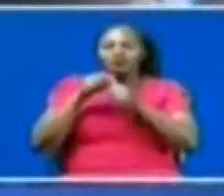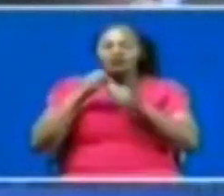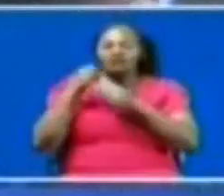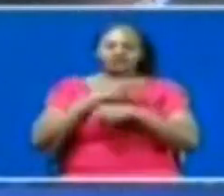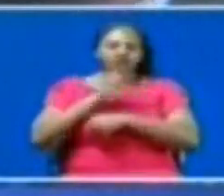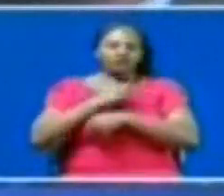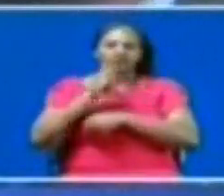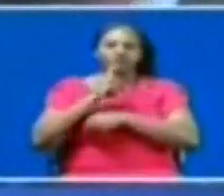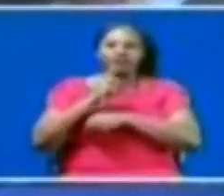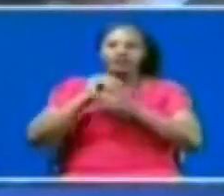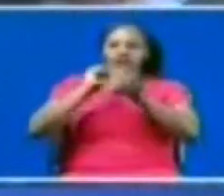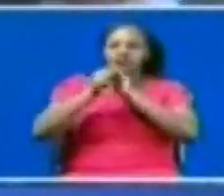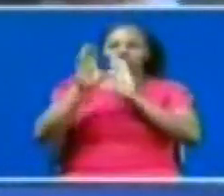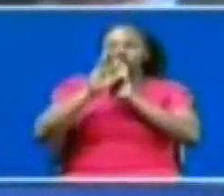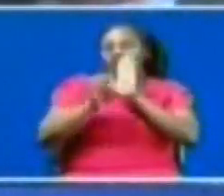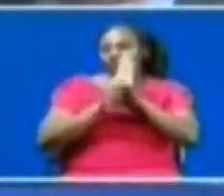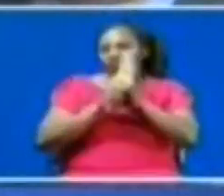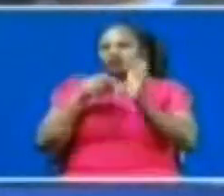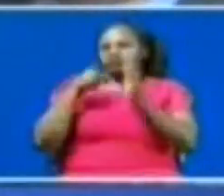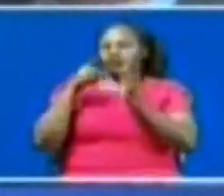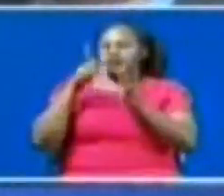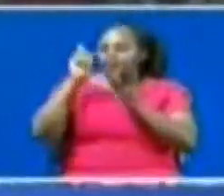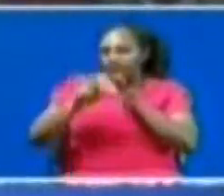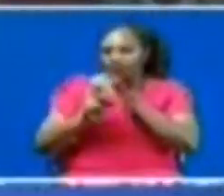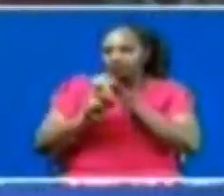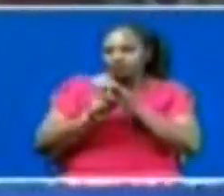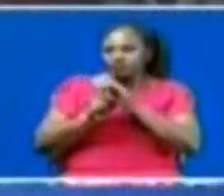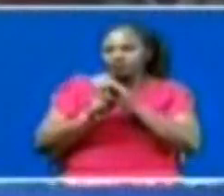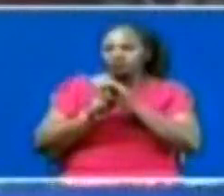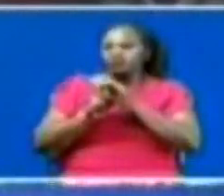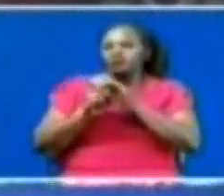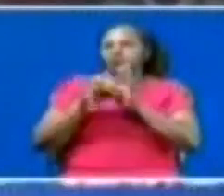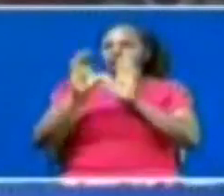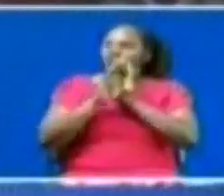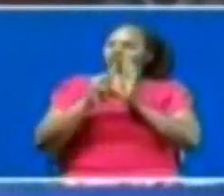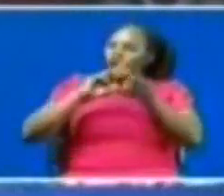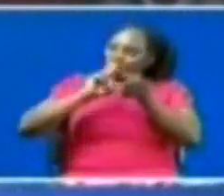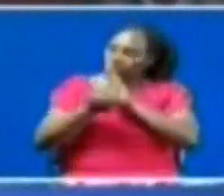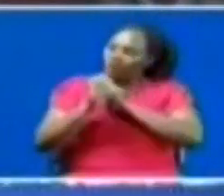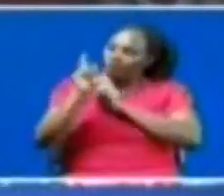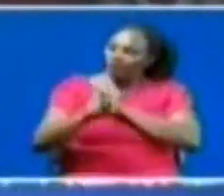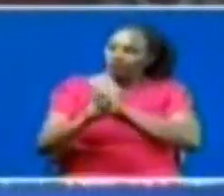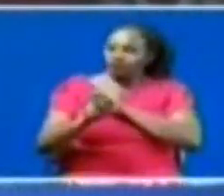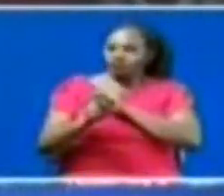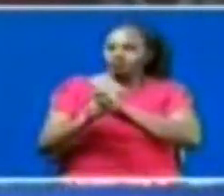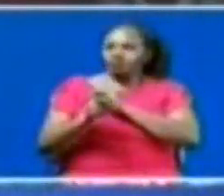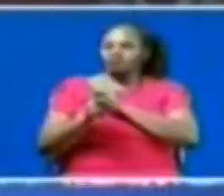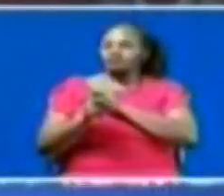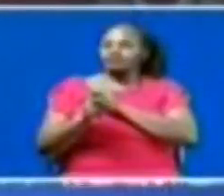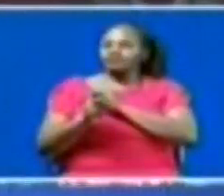haitosuasua, huku mabadiliko ya kikatiba yakitajwa kuwa ya nia lazima. Katiba tunabadilisha. Well,